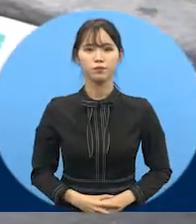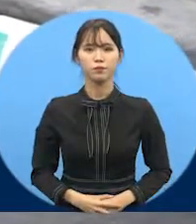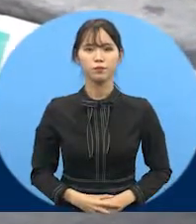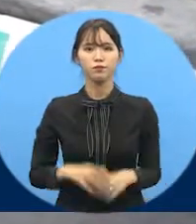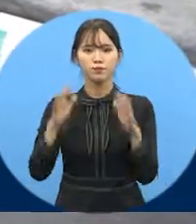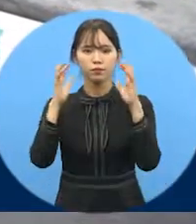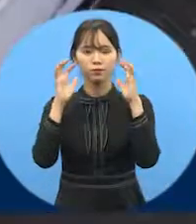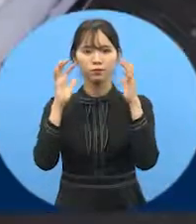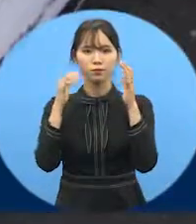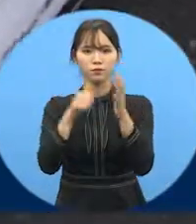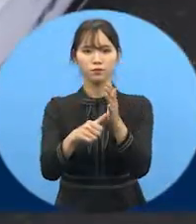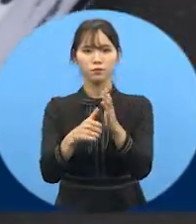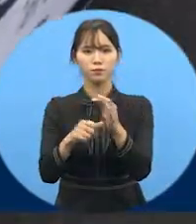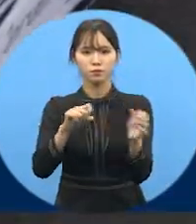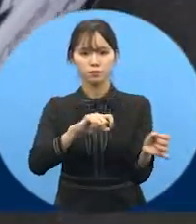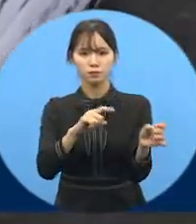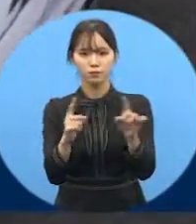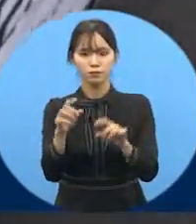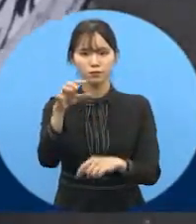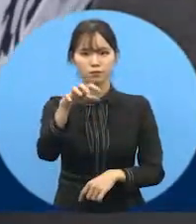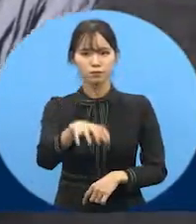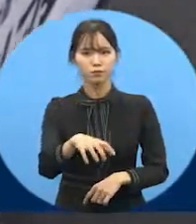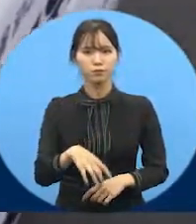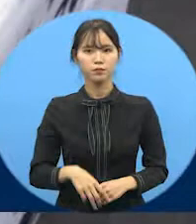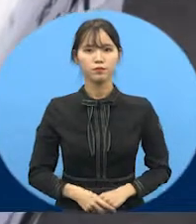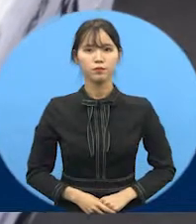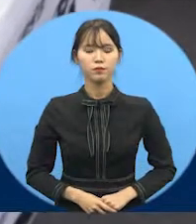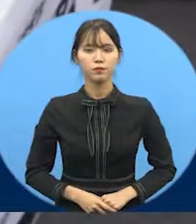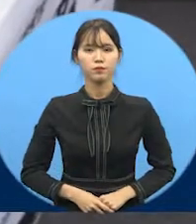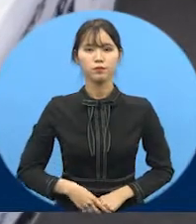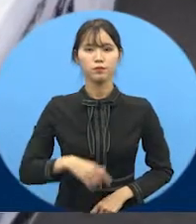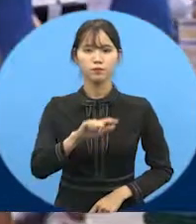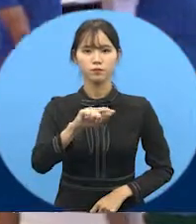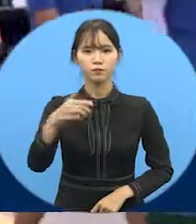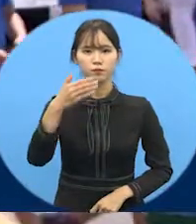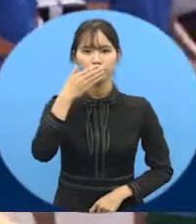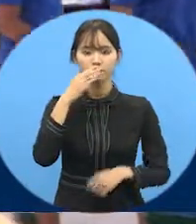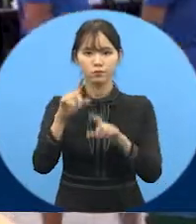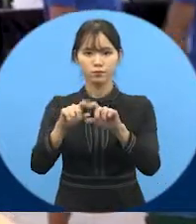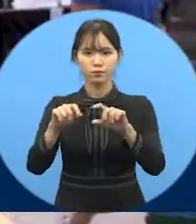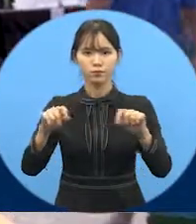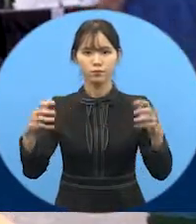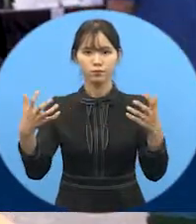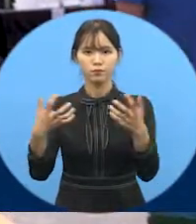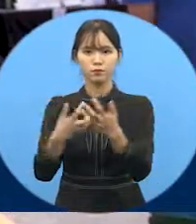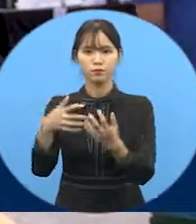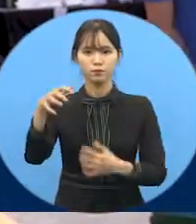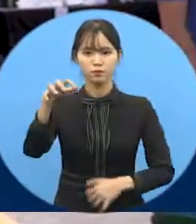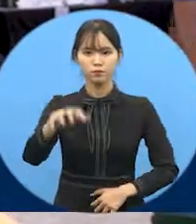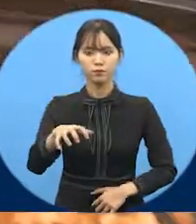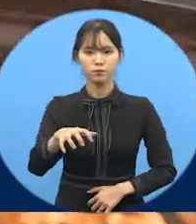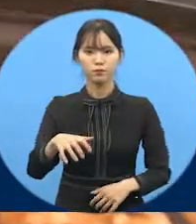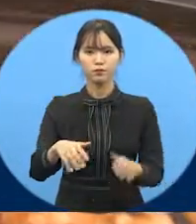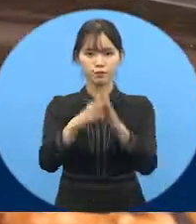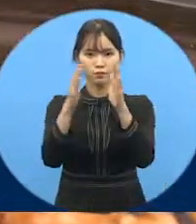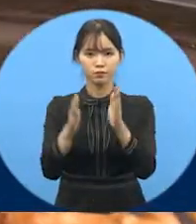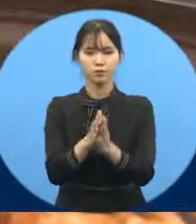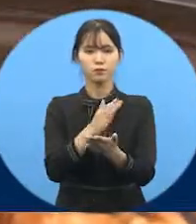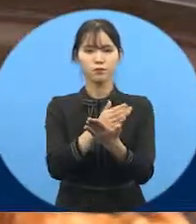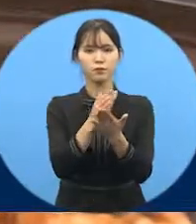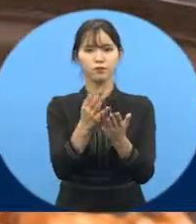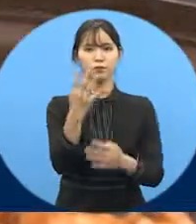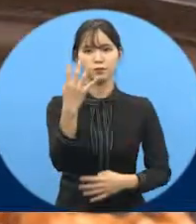작가 체험 좀 어린이용품 재활용 장터가 열리는 자원순환 존 다양한 음식으로 가득할 풋 오존 등